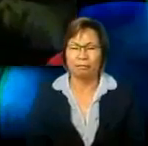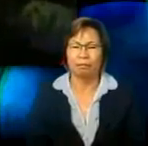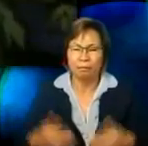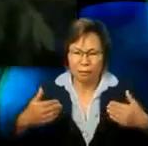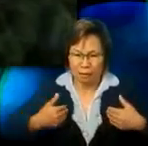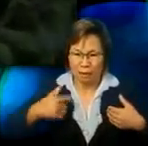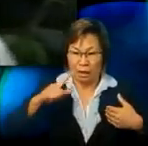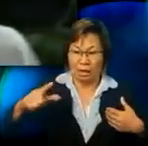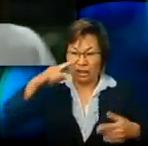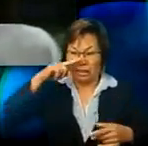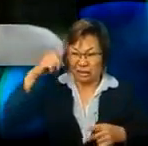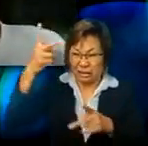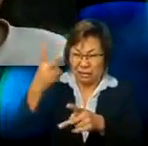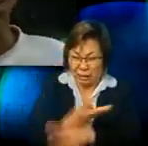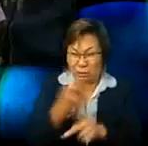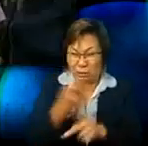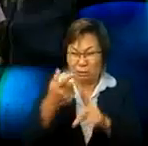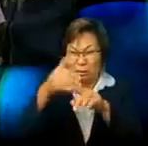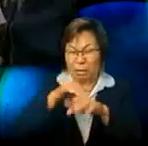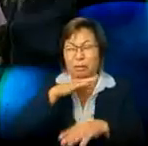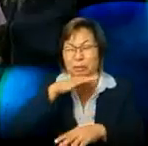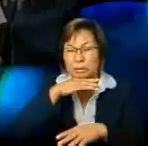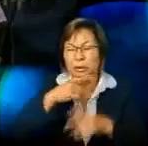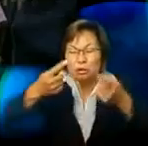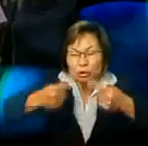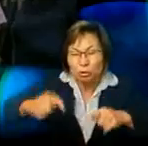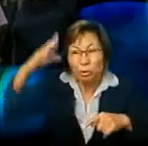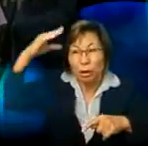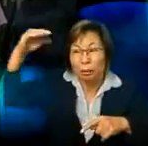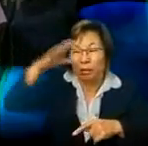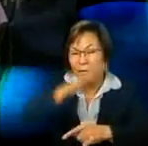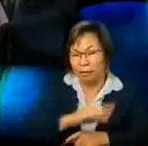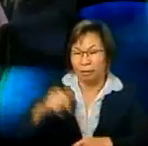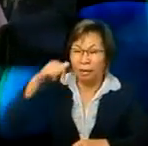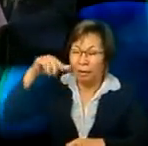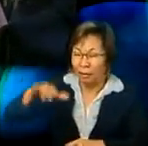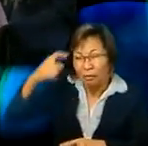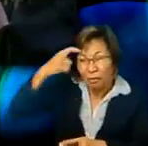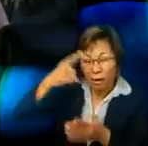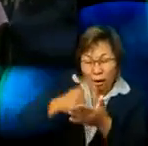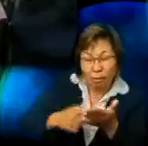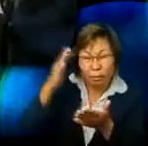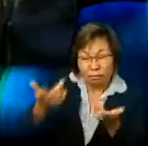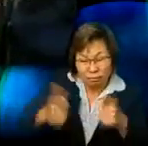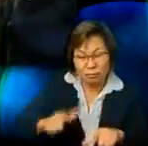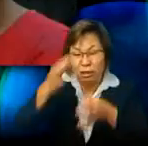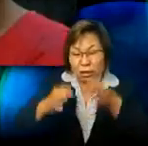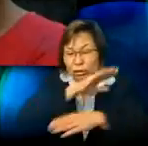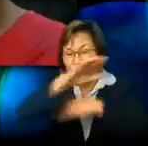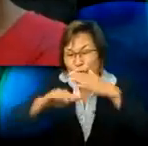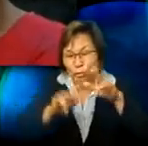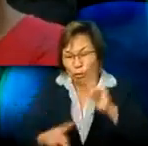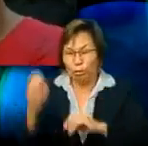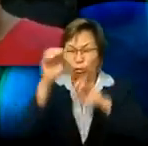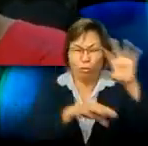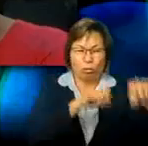Eh, ada lagi yang teruk pada pencemaran ke ya? Cuba abang dan adik fikir. Apa akan terjadi kalau semua orang